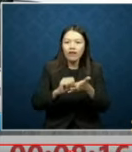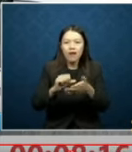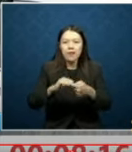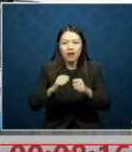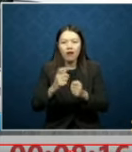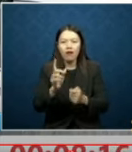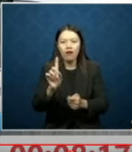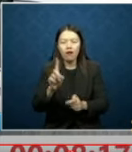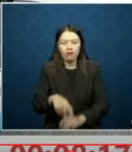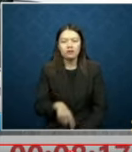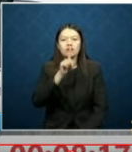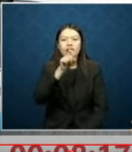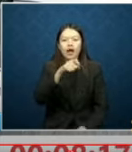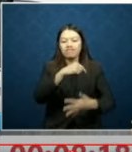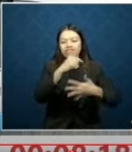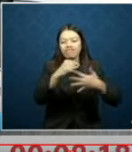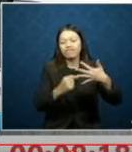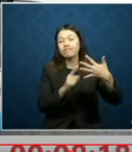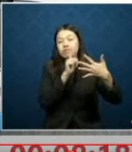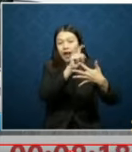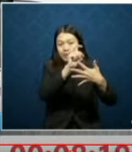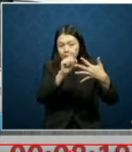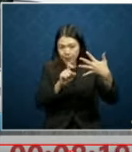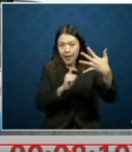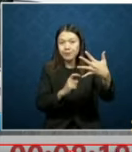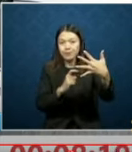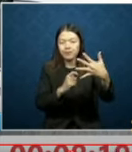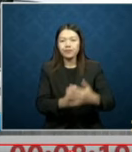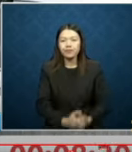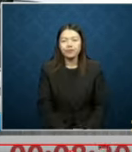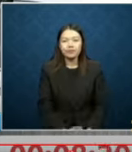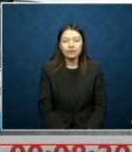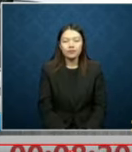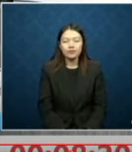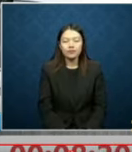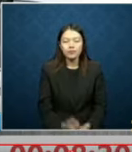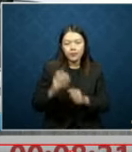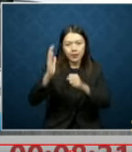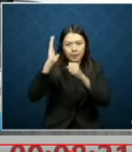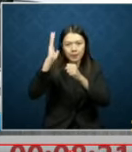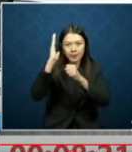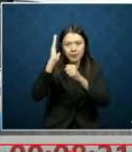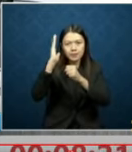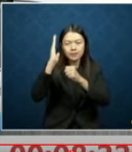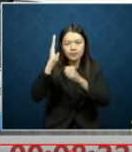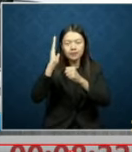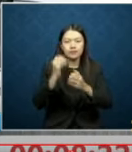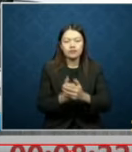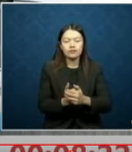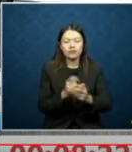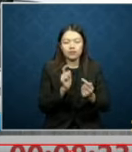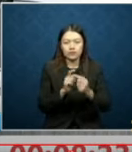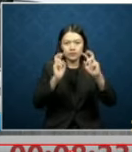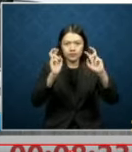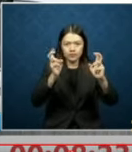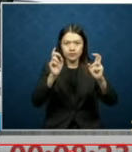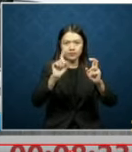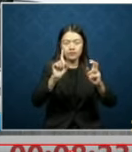อันนี้คือ5ข้อคำถามนะครับสำหรับการอภิปรายประเด็น